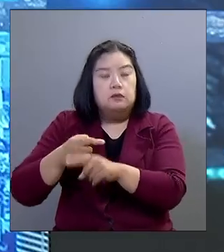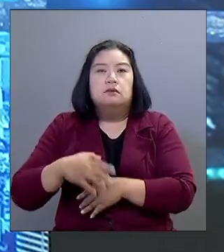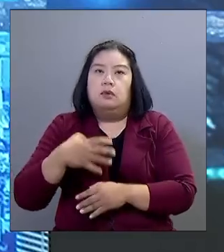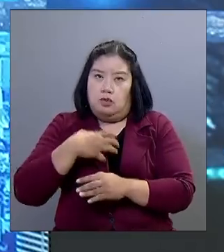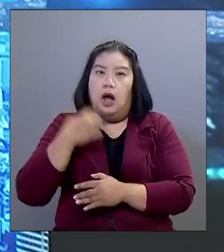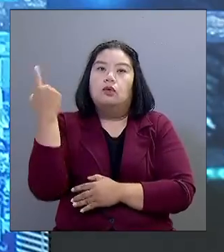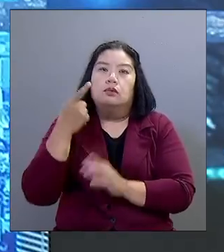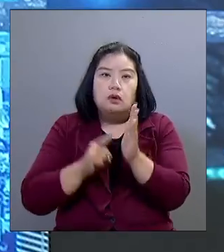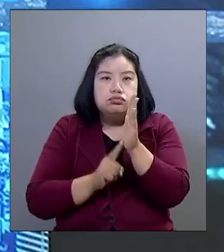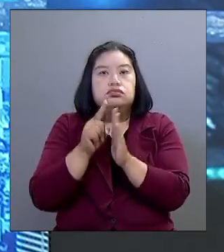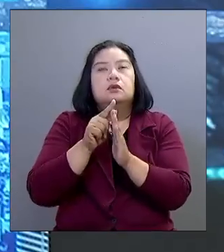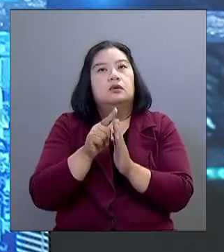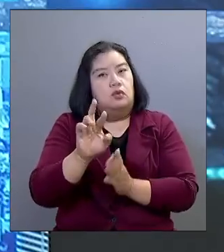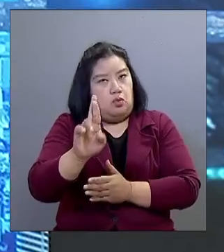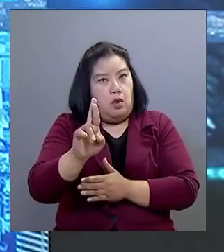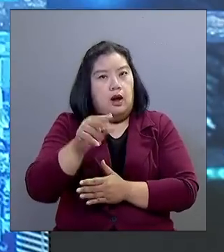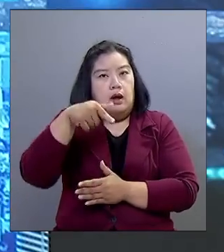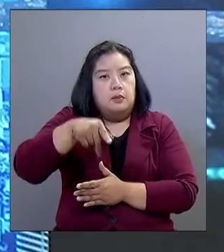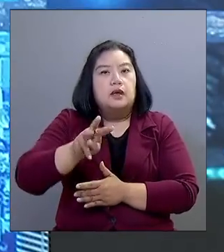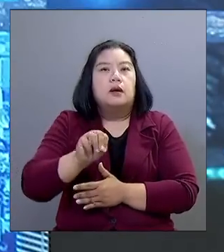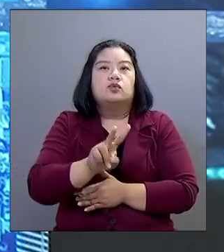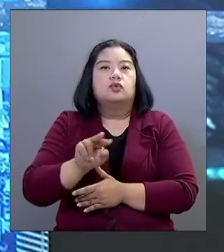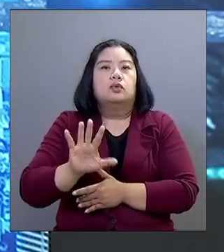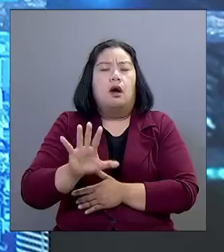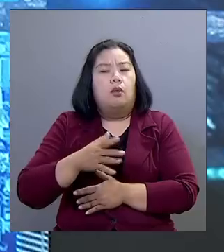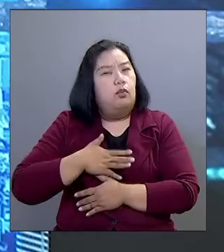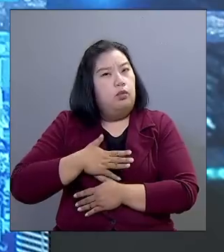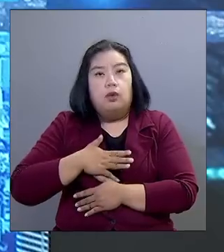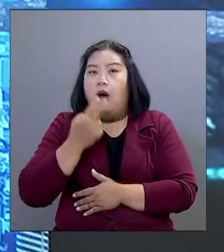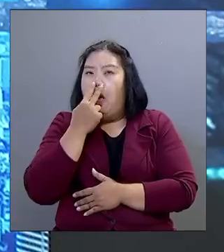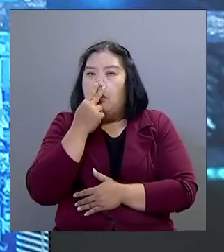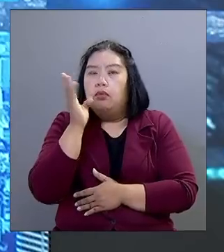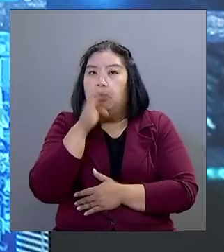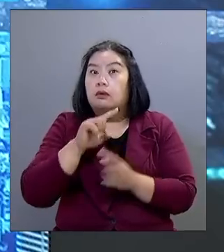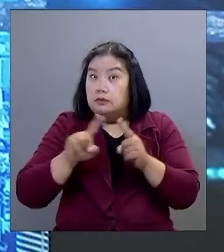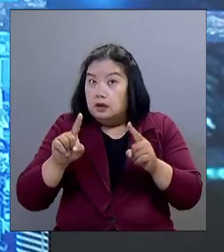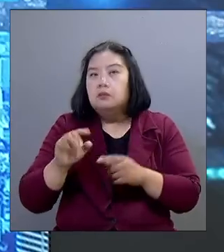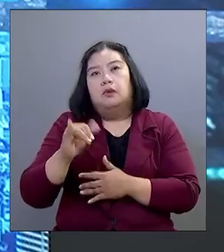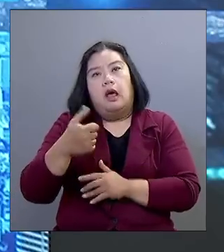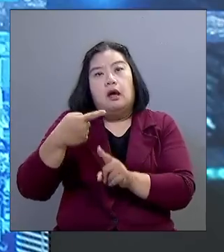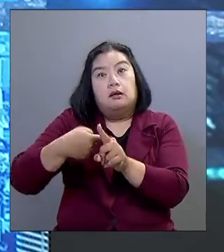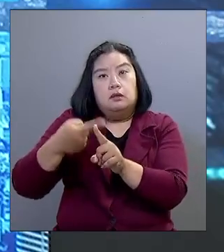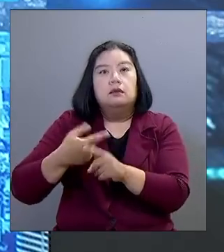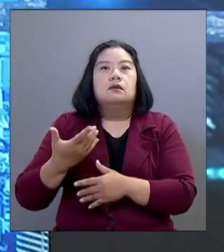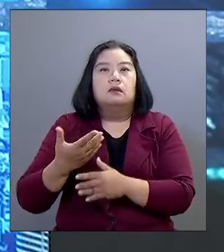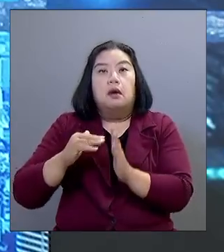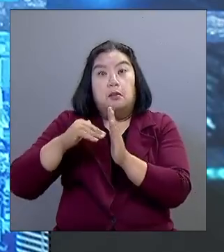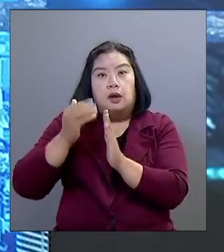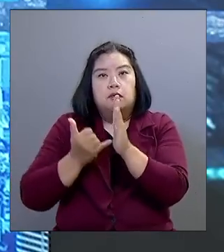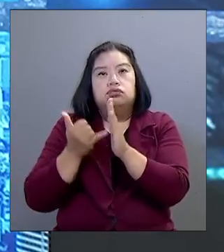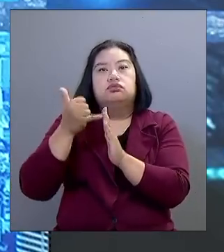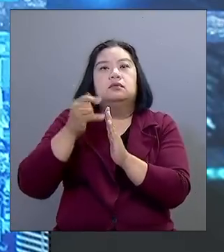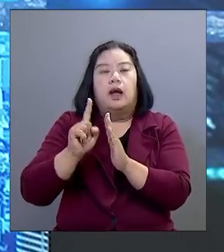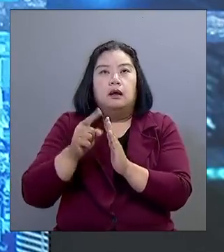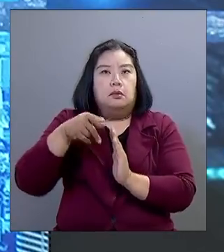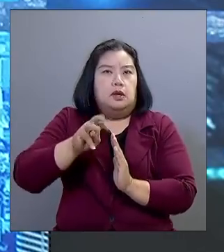รื่องของมลพิษในอากาศเยอะจริงๆค่ะบางช่วงบางปีจังหวัดทางภาคเหนือเนี่ยนะคะต้องบอกว่ามีเรื่องของ PM 2.5